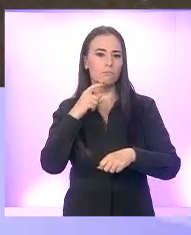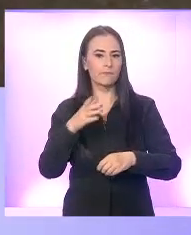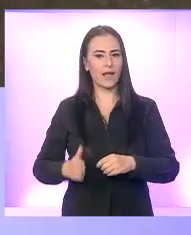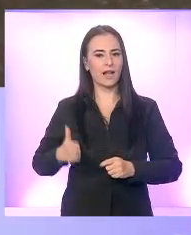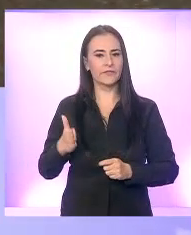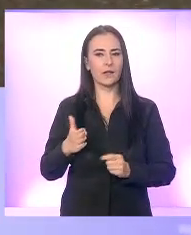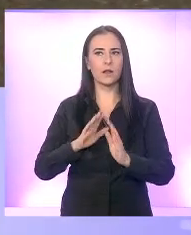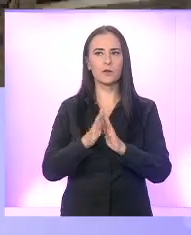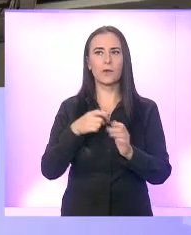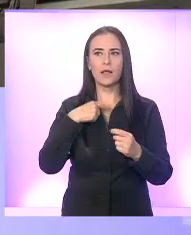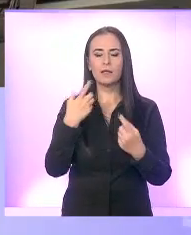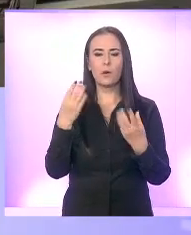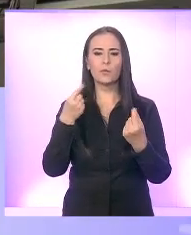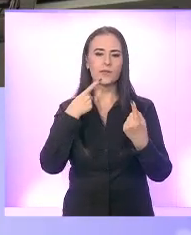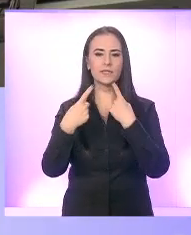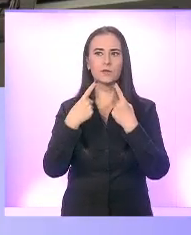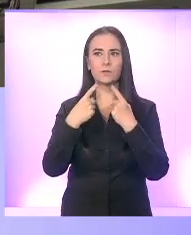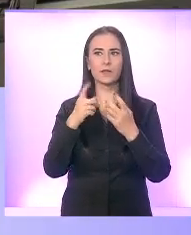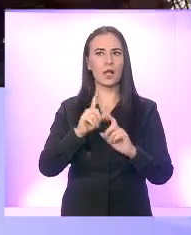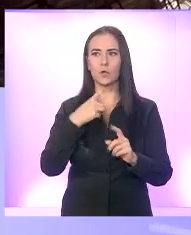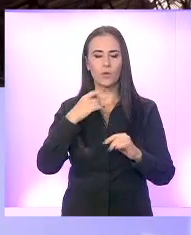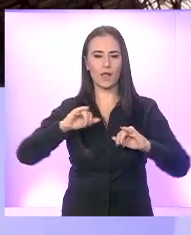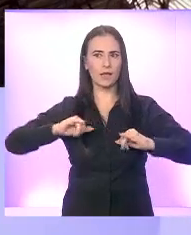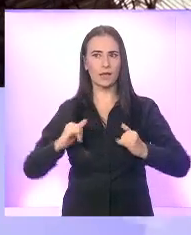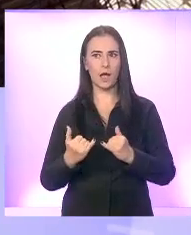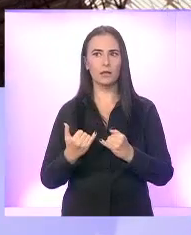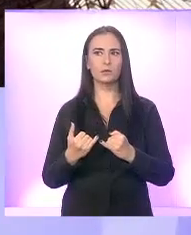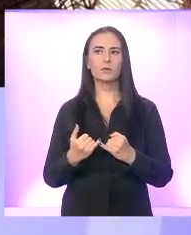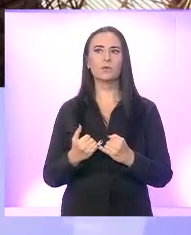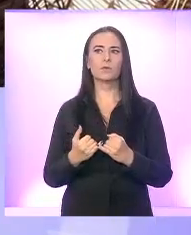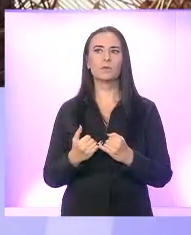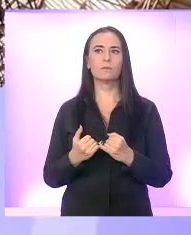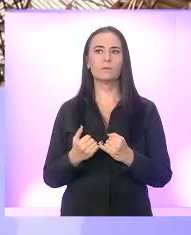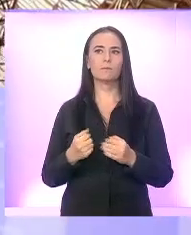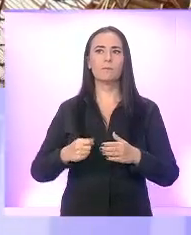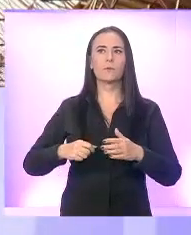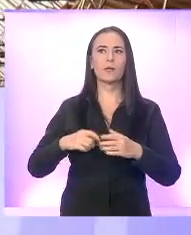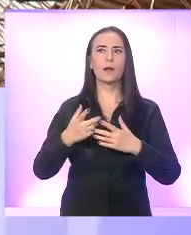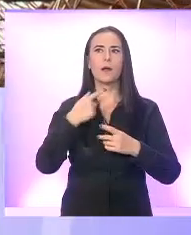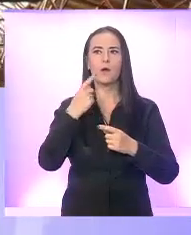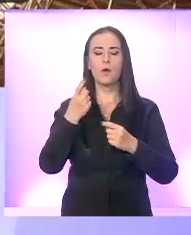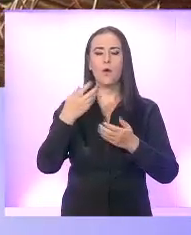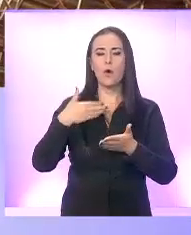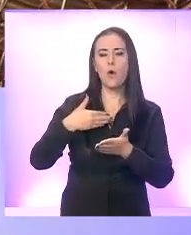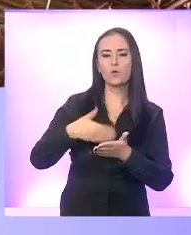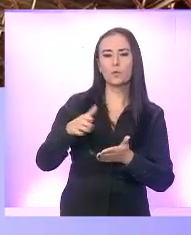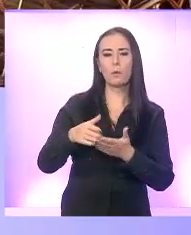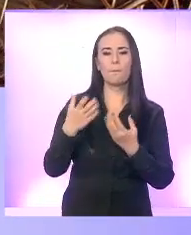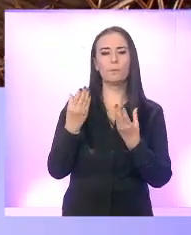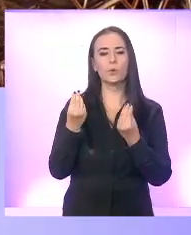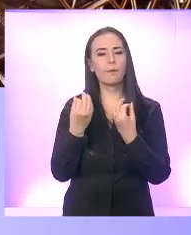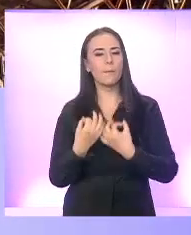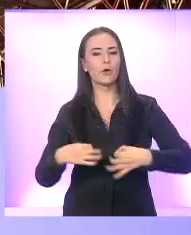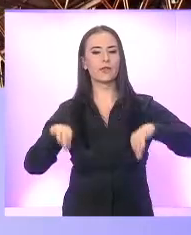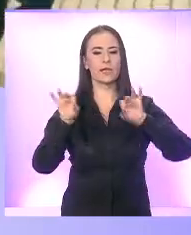Au fost o felul de discuții dacă nu era cazul să fie cu o soluție mai modernă, mai cum este în